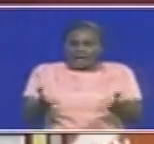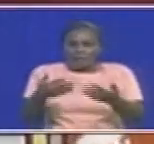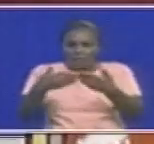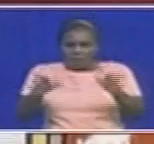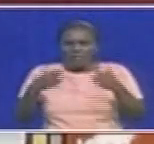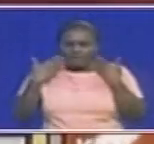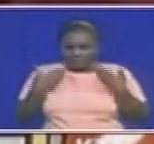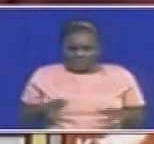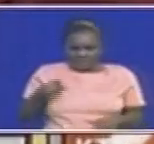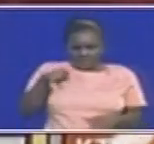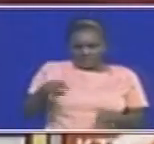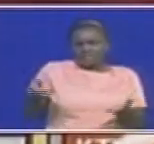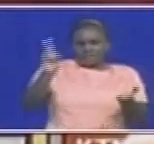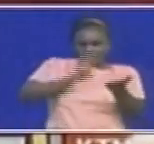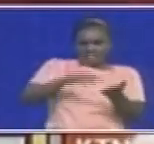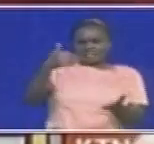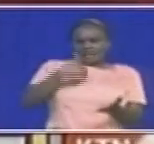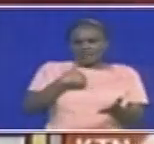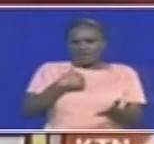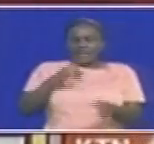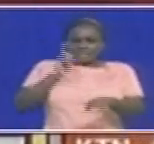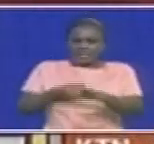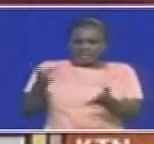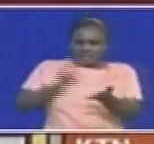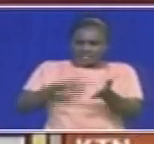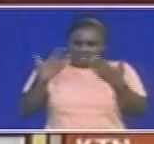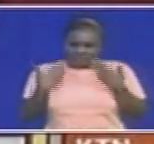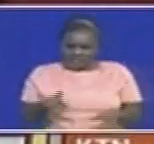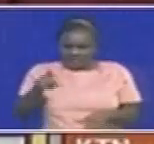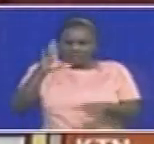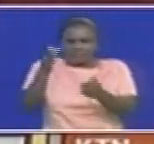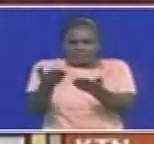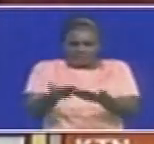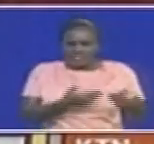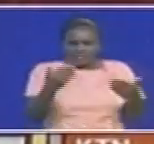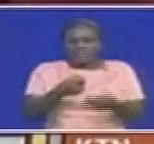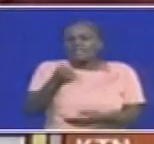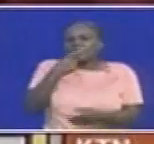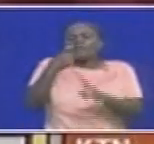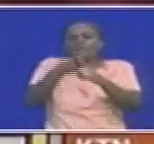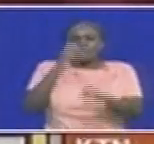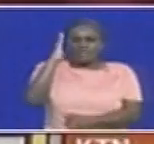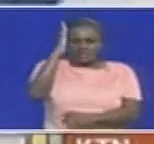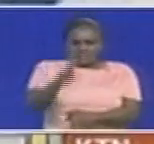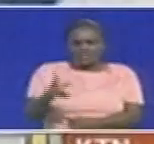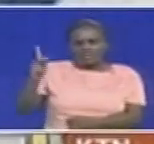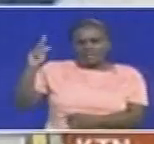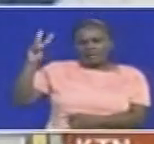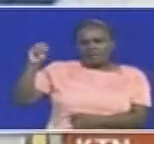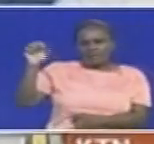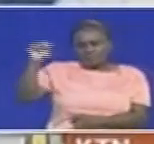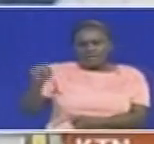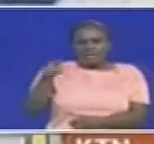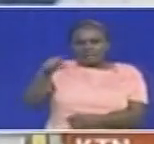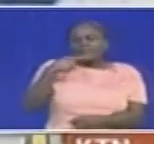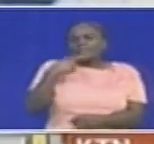it will be in the register, and once it is in the register, it will receive its drugs directly from KEMSA. Akilitilia